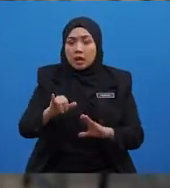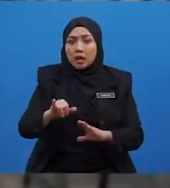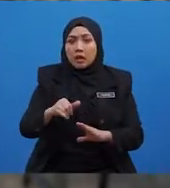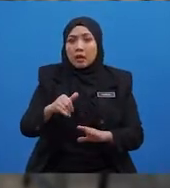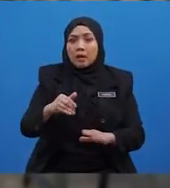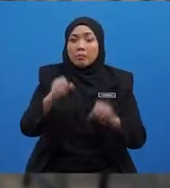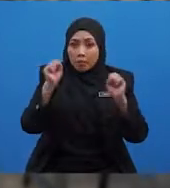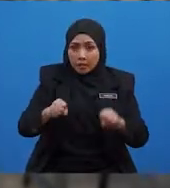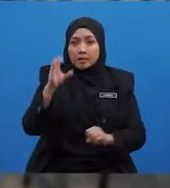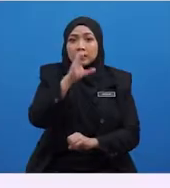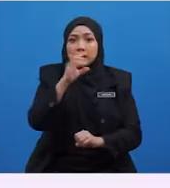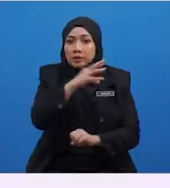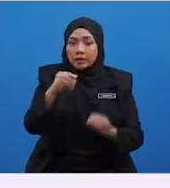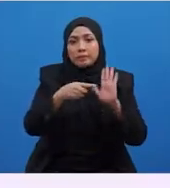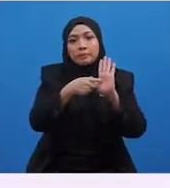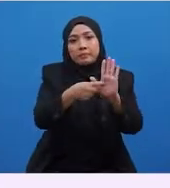dan dipaparkan.